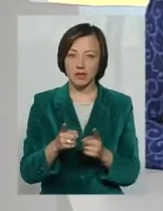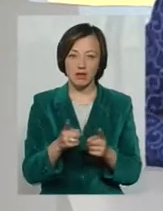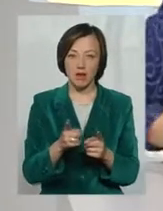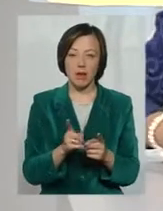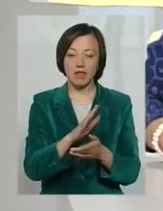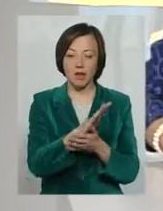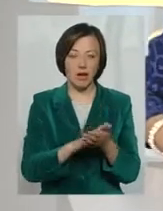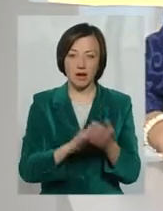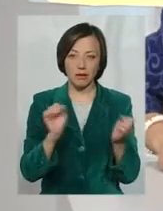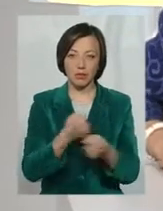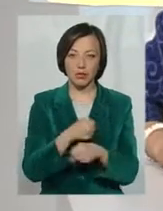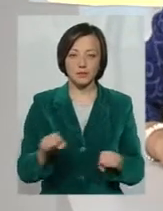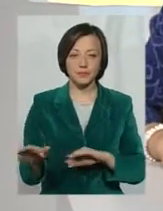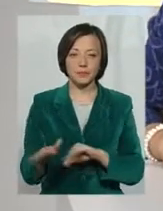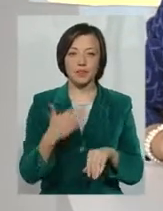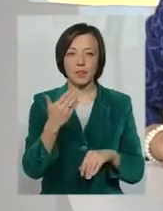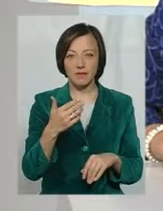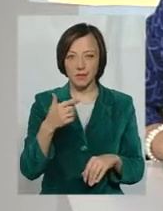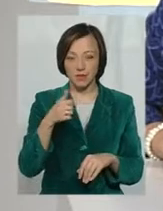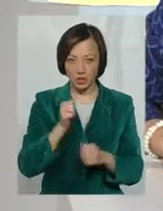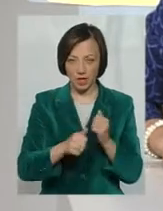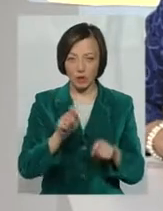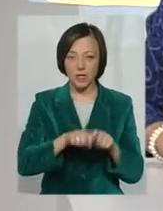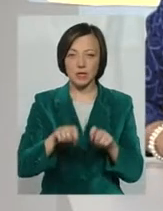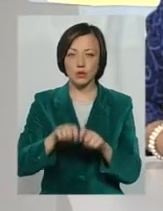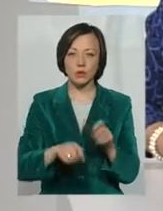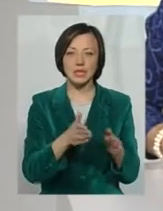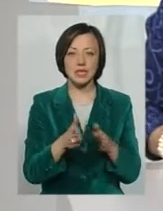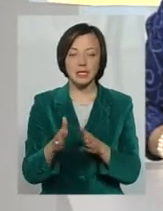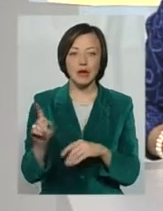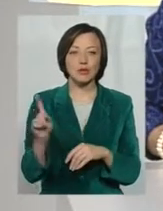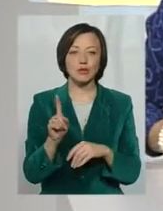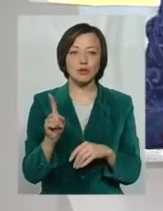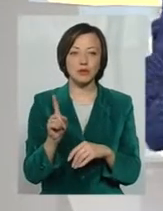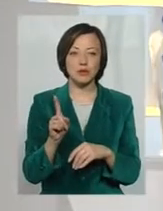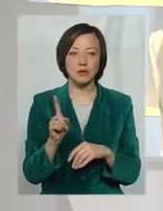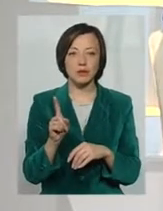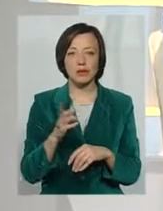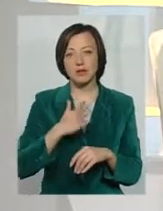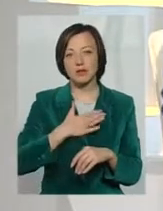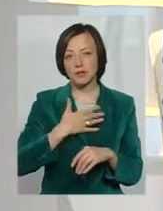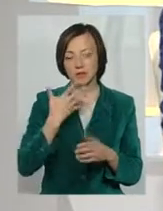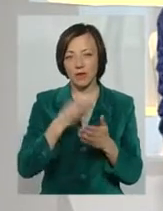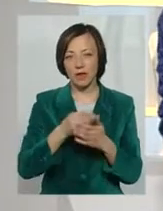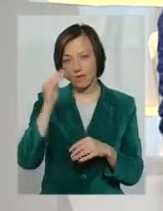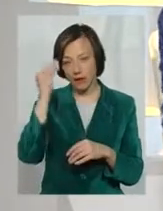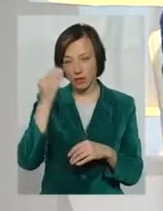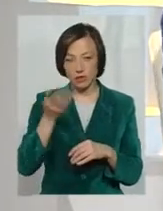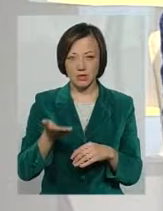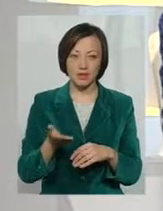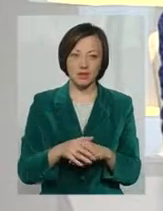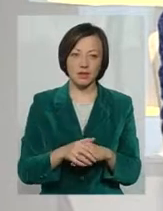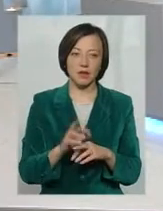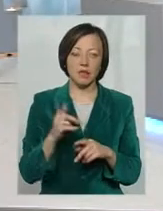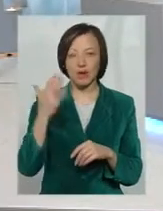провести. Як часто ви особисто тестуєте систему для того, щоб скласти своє враження, ну,